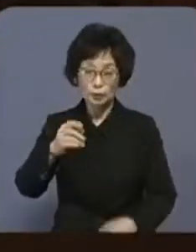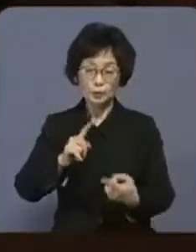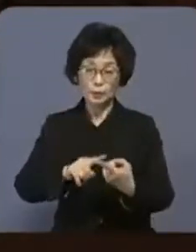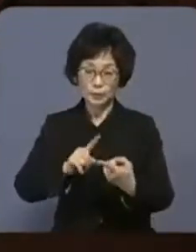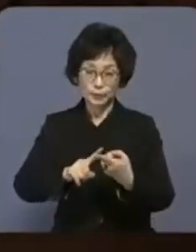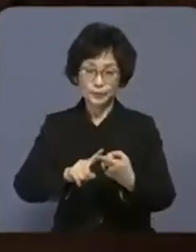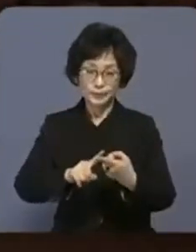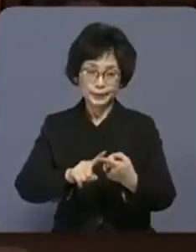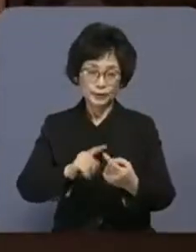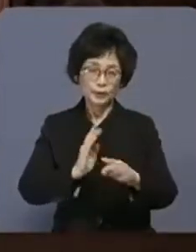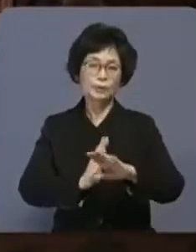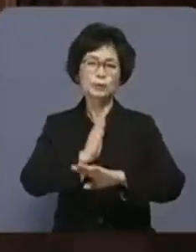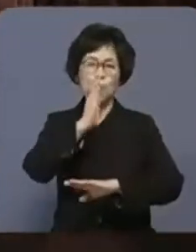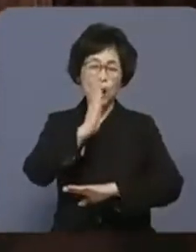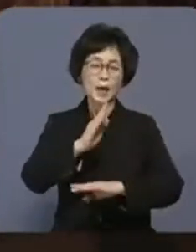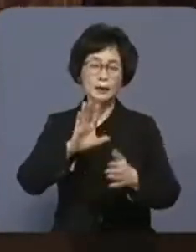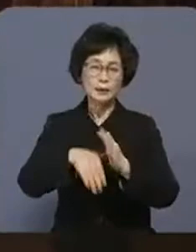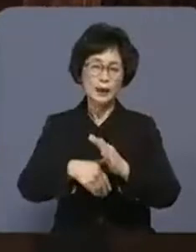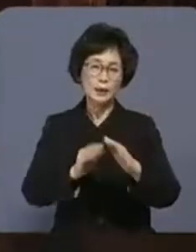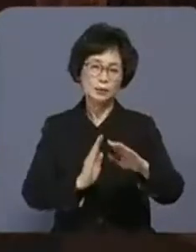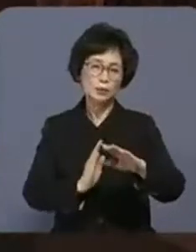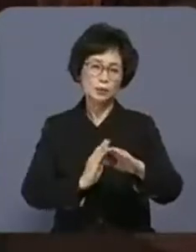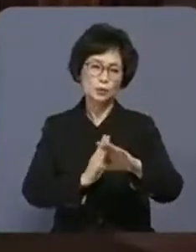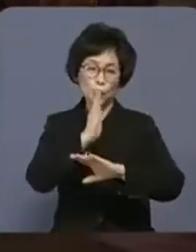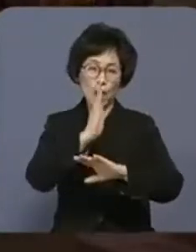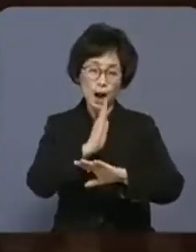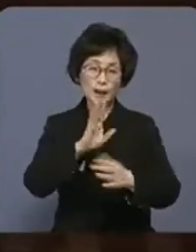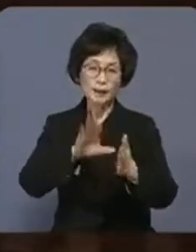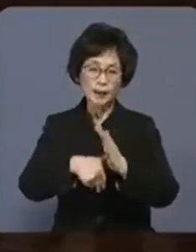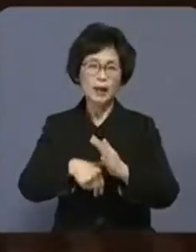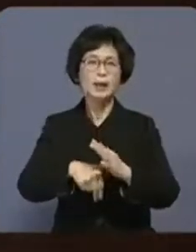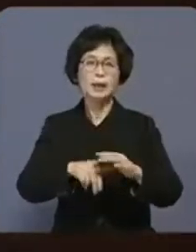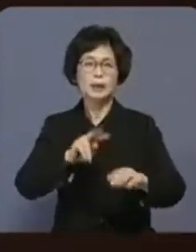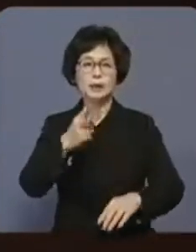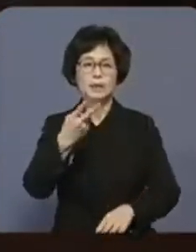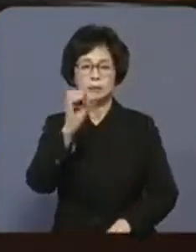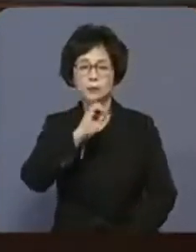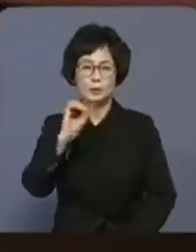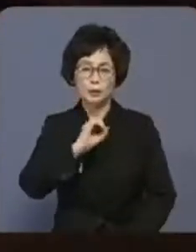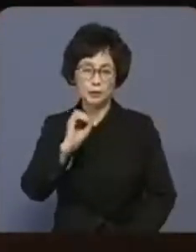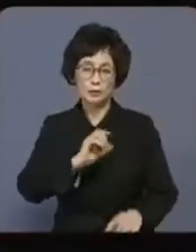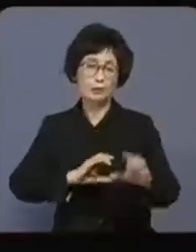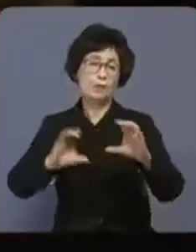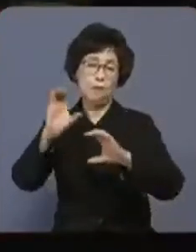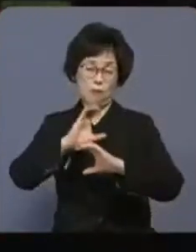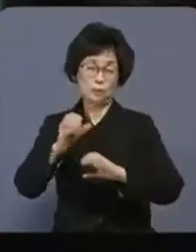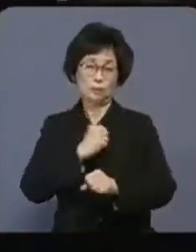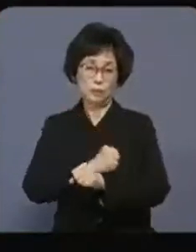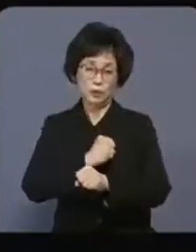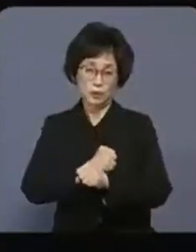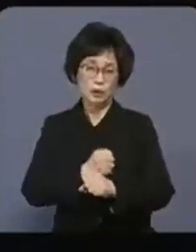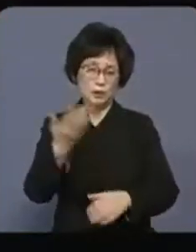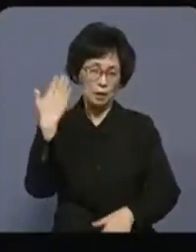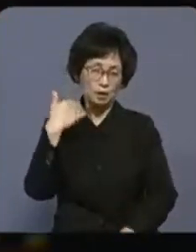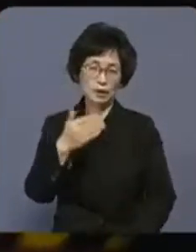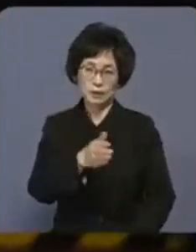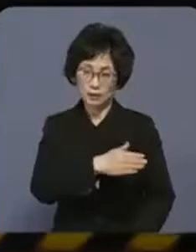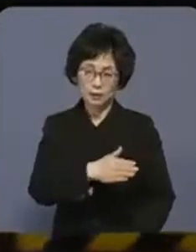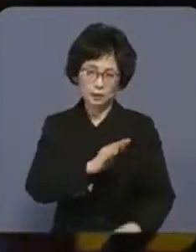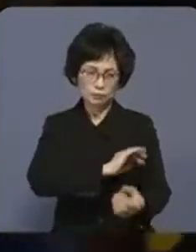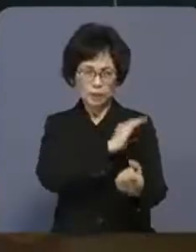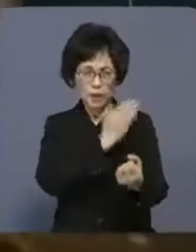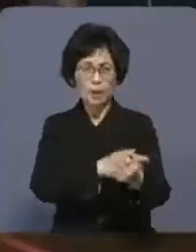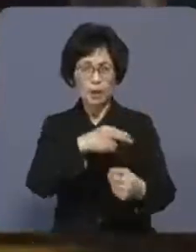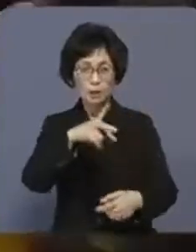정해진 중량을 초과할 경우에 초과분에 대해서 운임에 200% 를 얹어 주는 제도입니다 이전까지는 화주의 요구로 과정이 발생해도